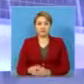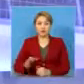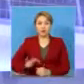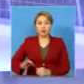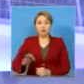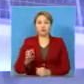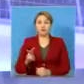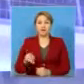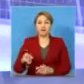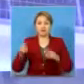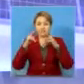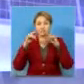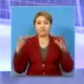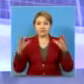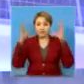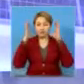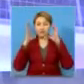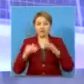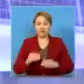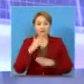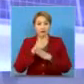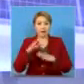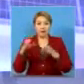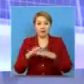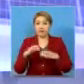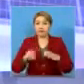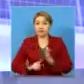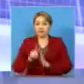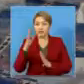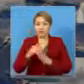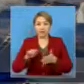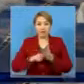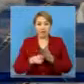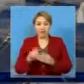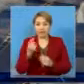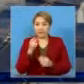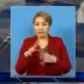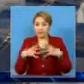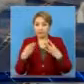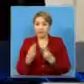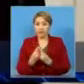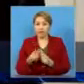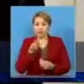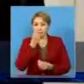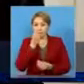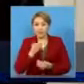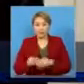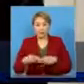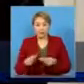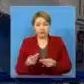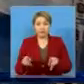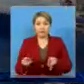Облыстық Нұрғасыр мешітінде қайырымдылық жаршысы атты республикалық марафон басталды. Шараның мақсаты аз қамтылған отбасыларды азық-түлікпен қамтамасыз